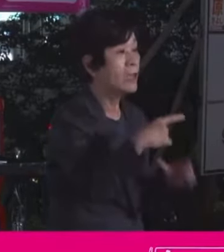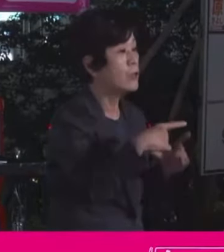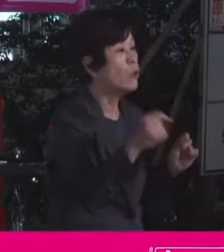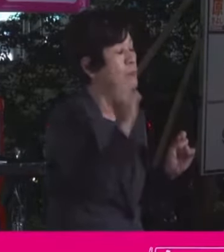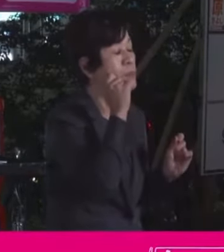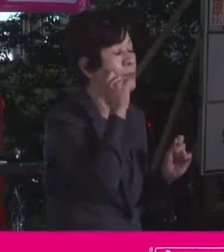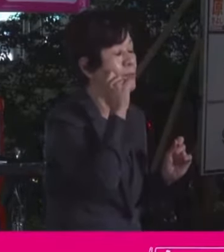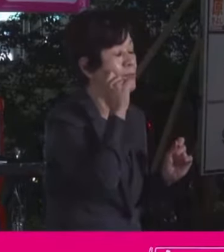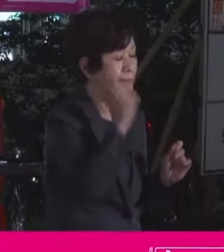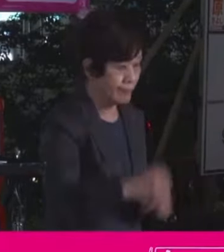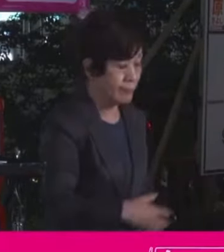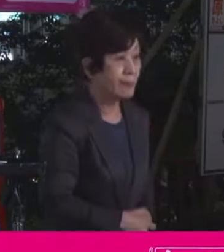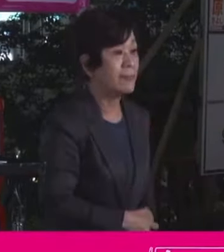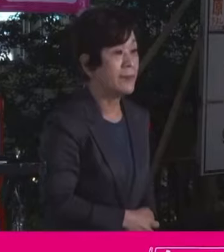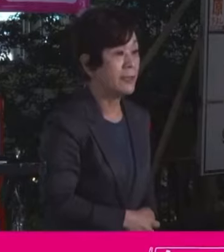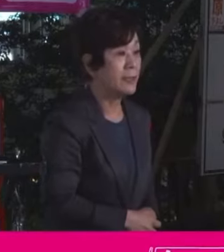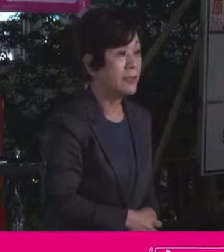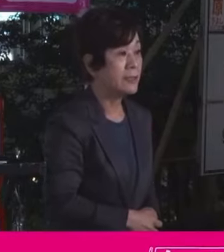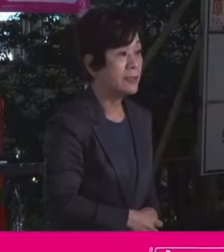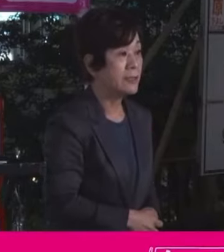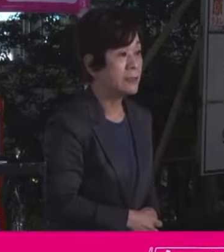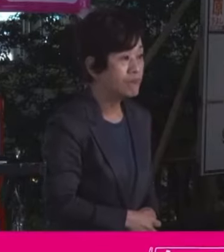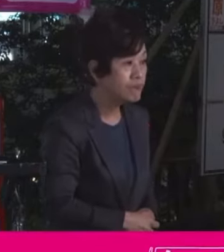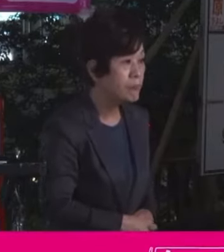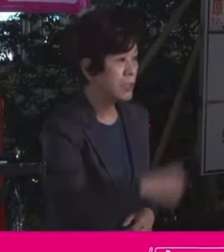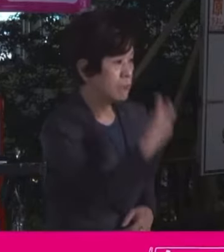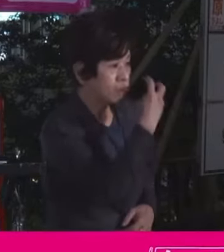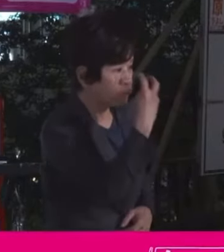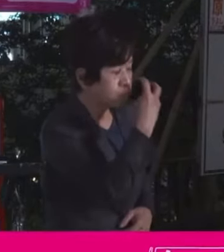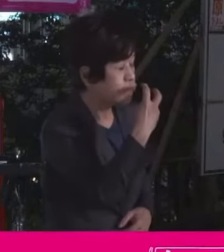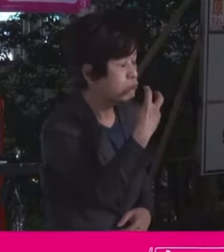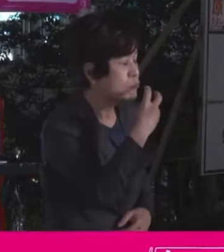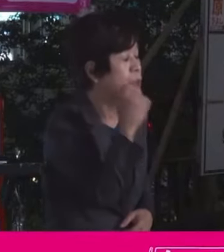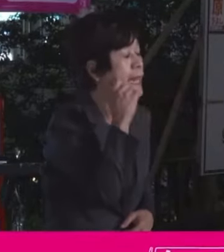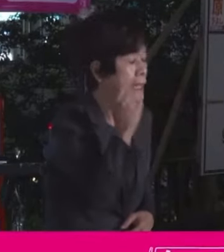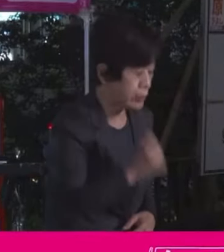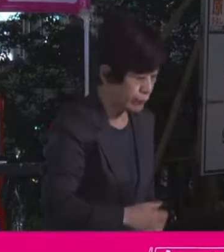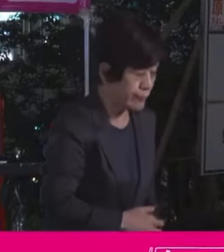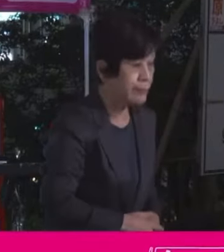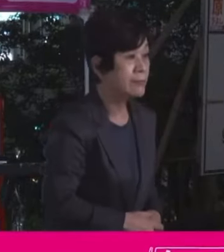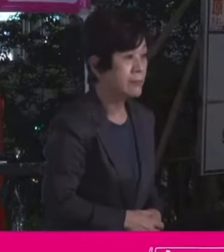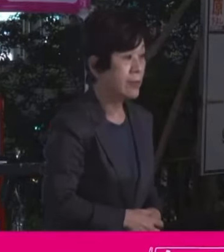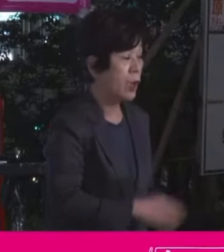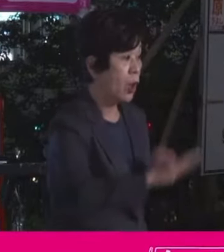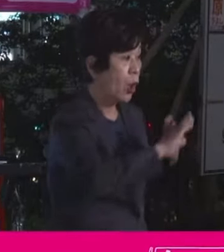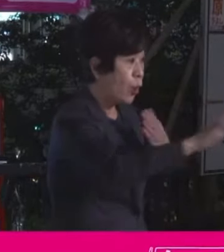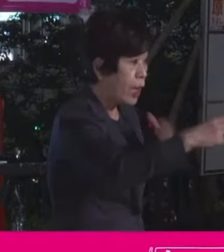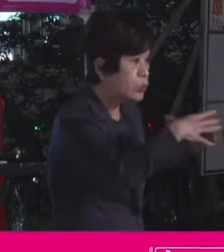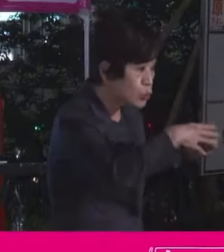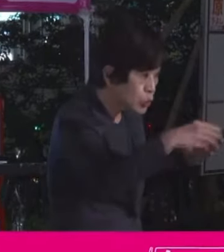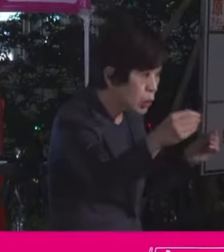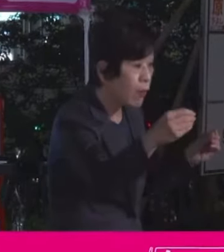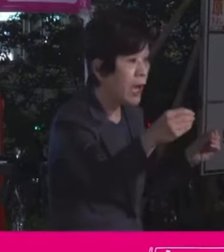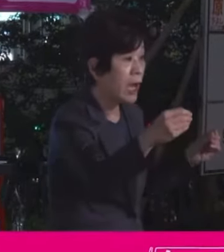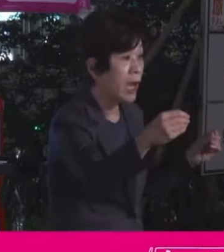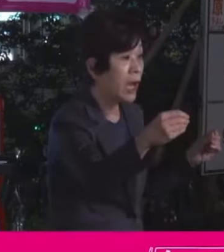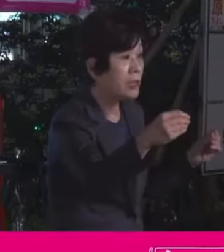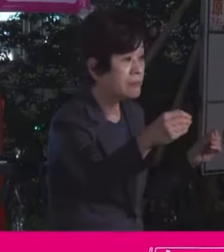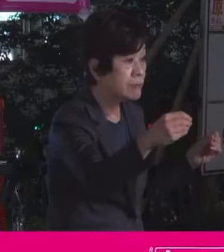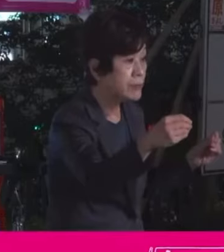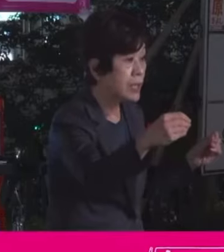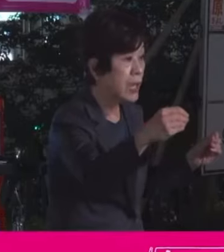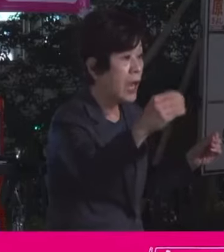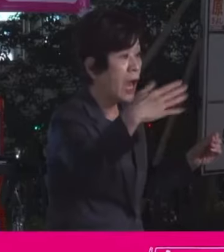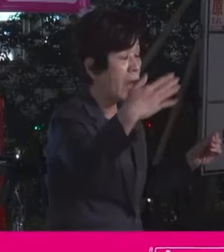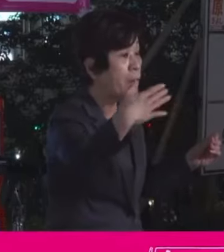ない、立ち入り検査できないんです。これ他の国ではアメリカは拒否